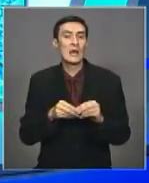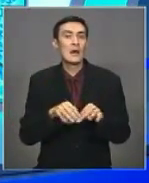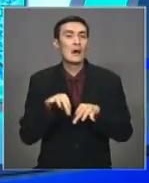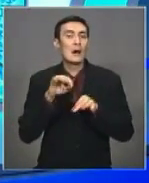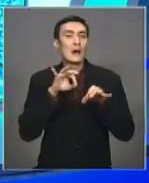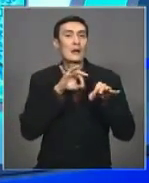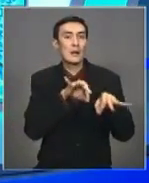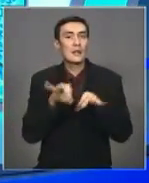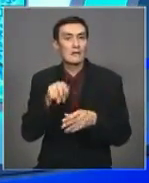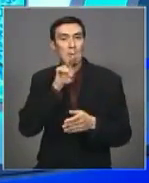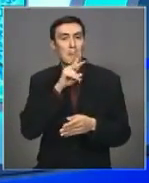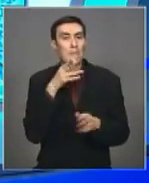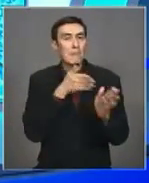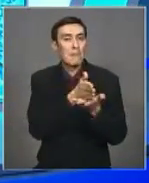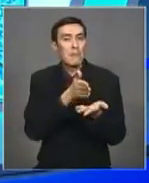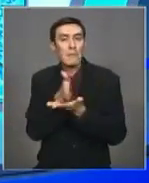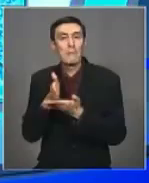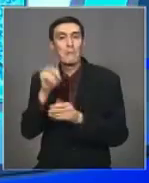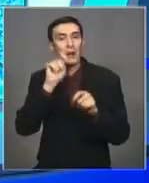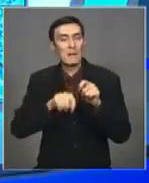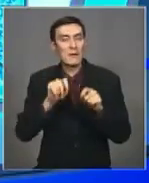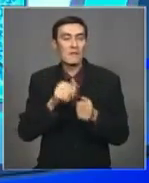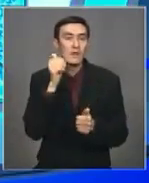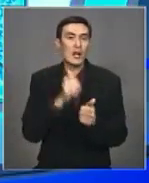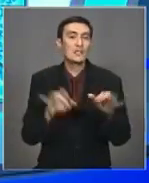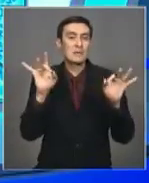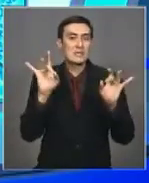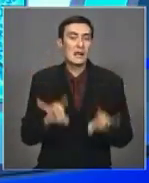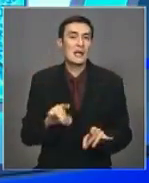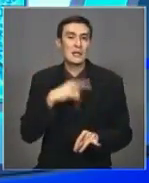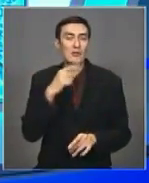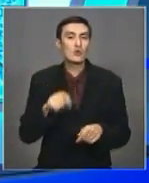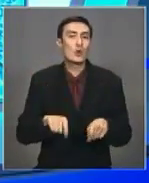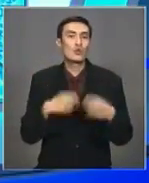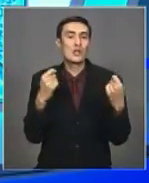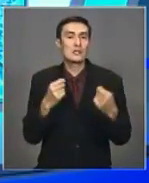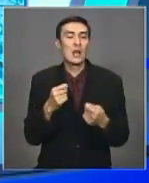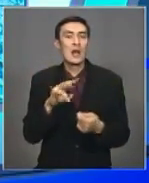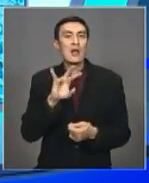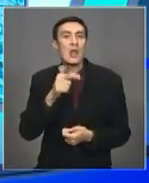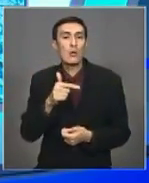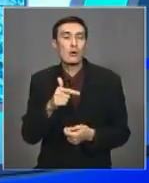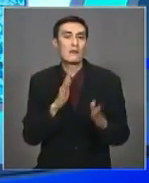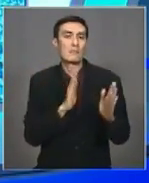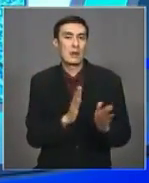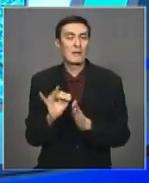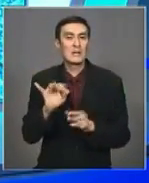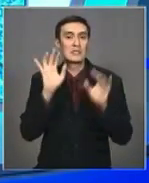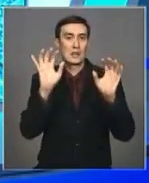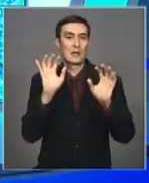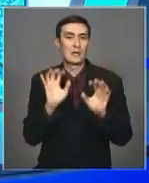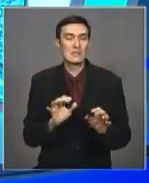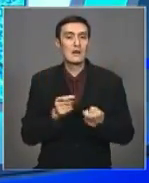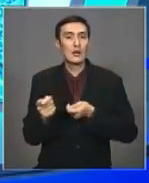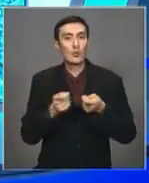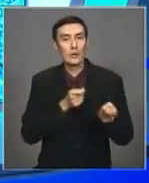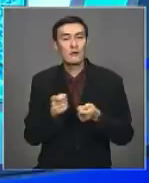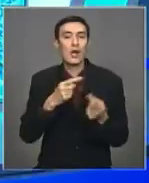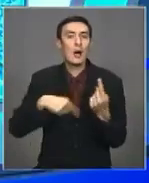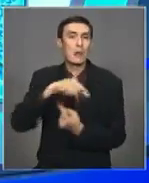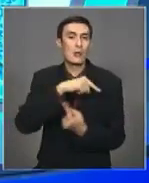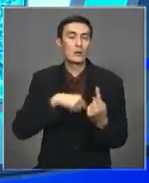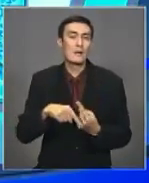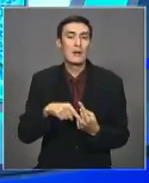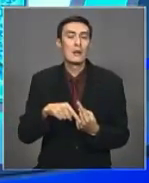рейдовых проверок. Почти в каждом из объектов общепита, говорят специалисты, нарушаются налоговые нормы и законодательство по